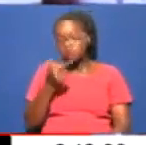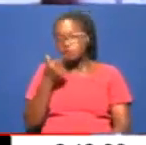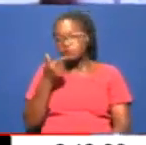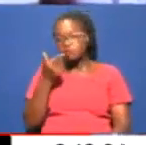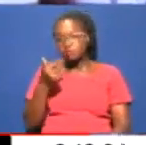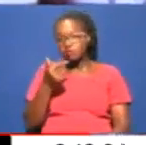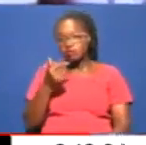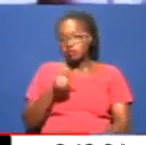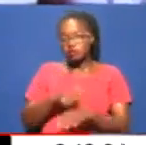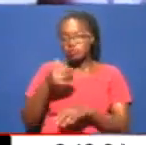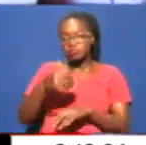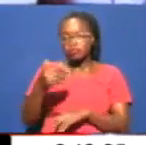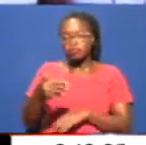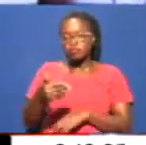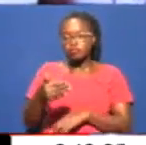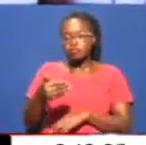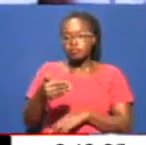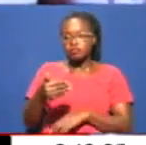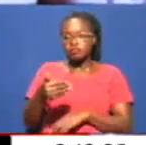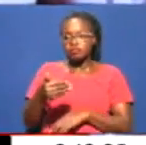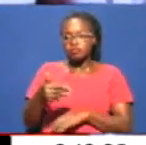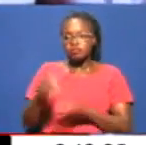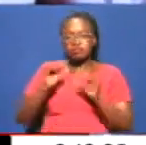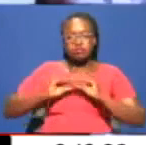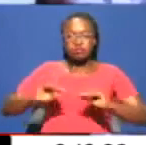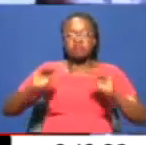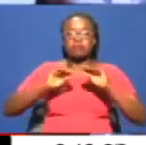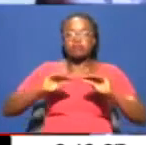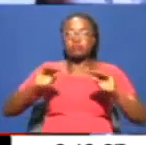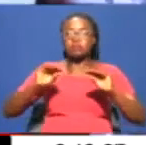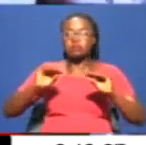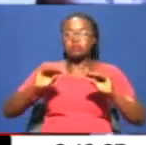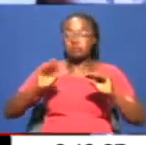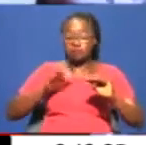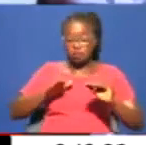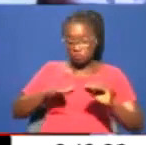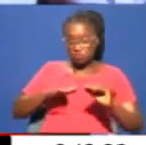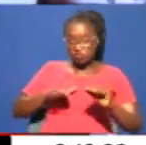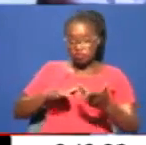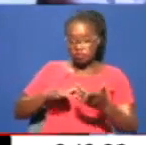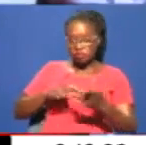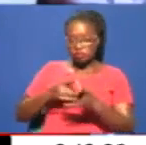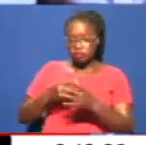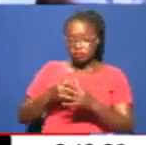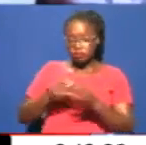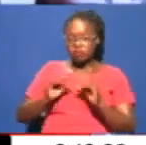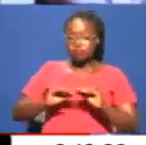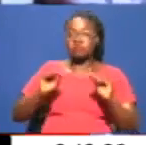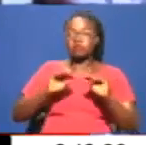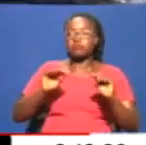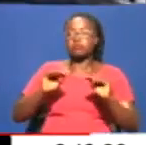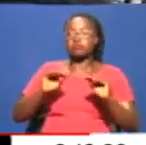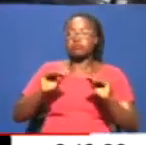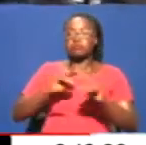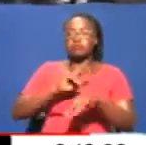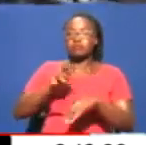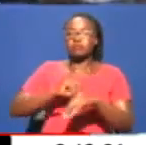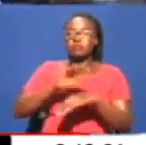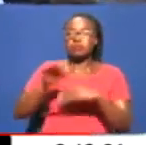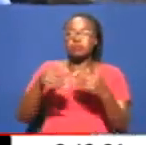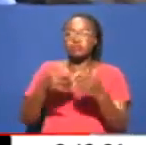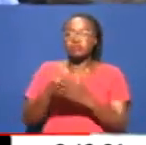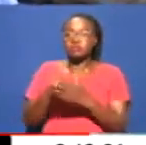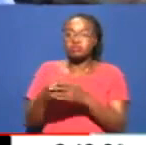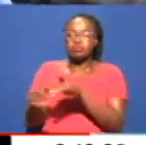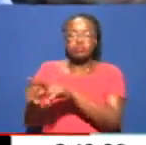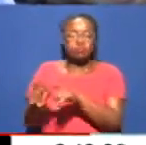wakati wewe kusomesha mwanamke utakuwa umesomesha nini taifa nzima. Kulingana